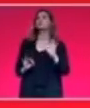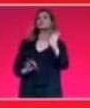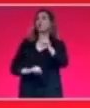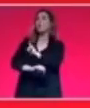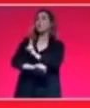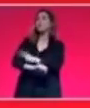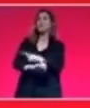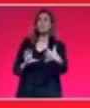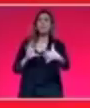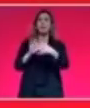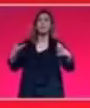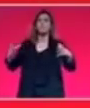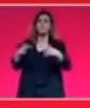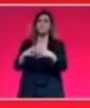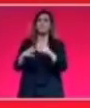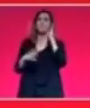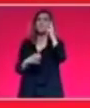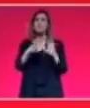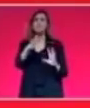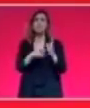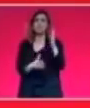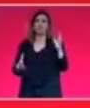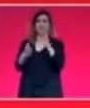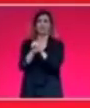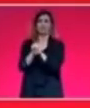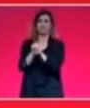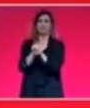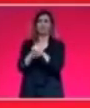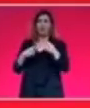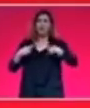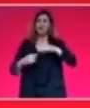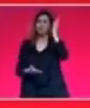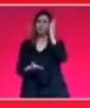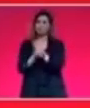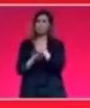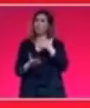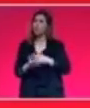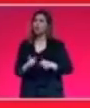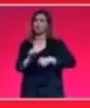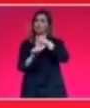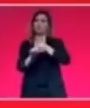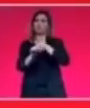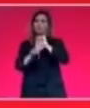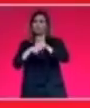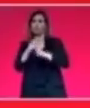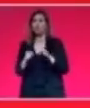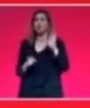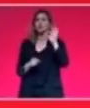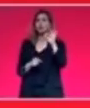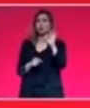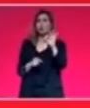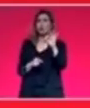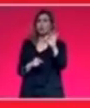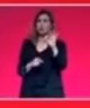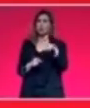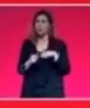πλατιά προοδευτική συμμαχία. Είμαστε εδώ αποφασισμένοι να αγωνιστούμε ενάντια στην ακροδεξιά και στον